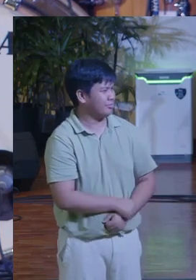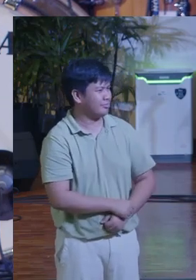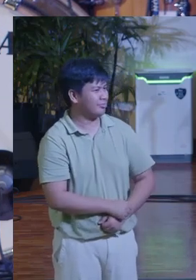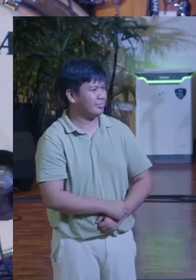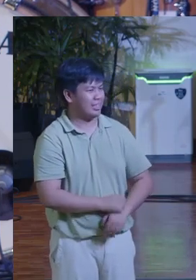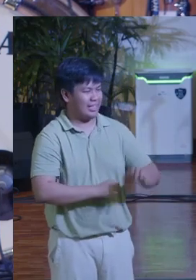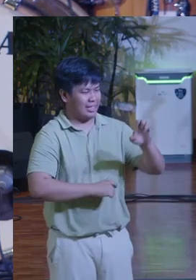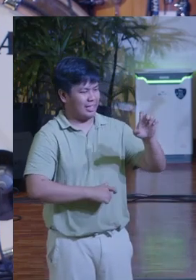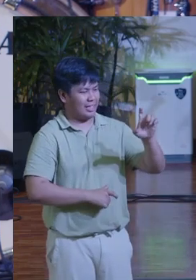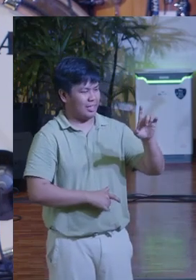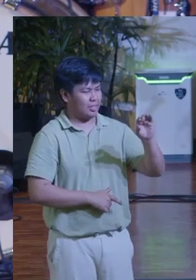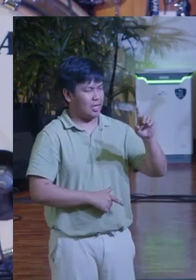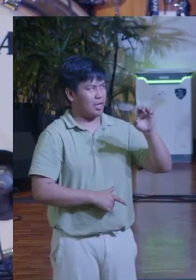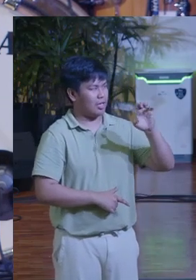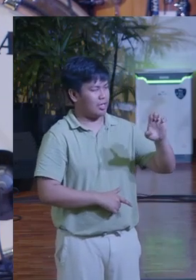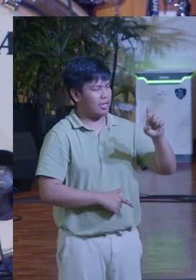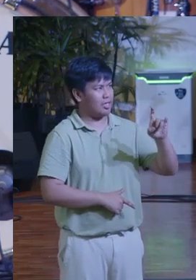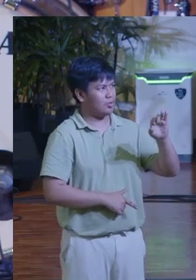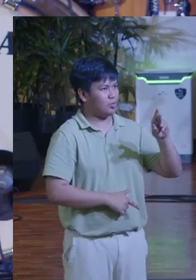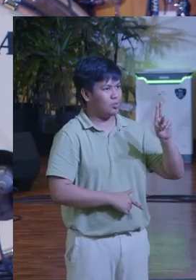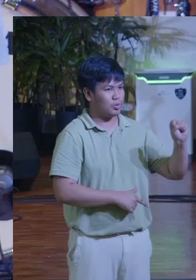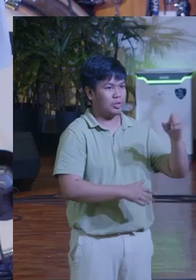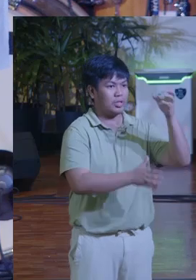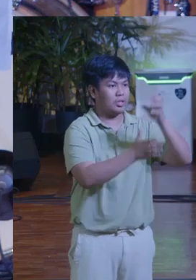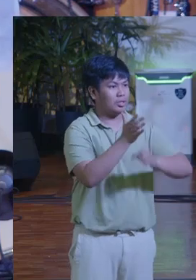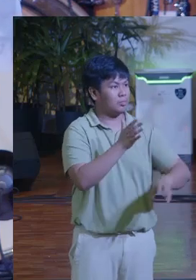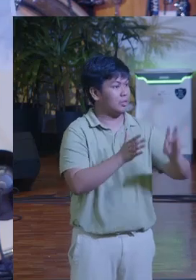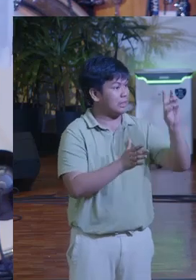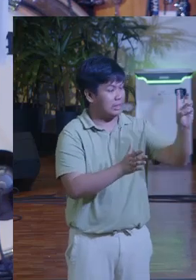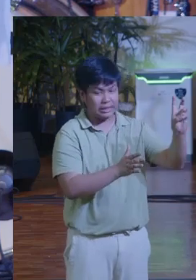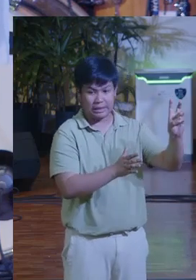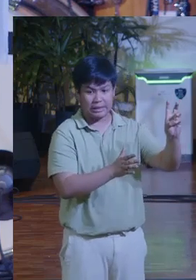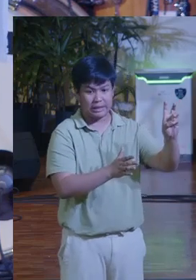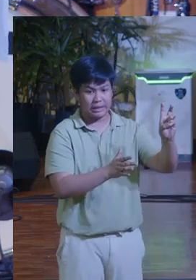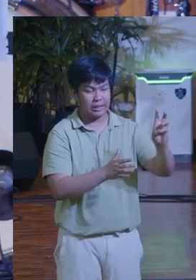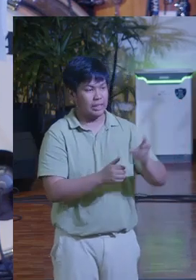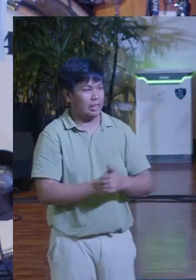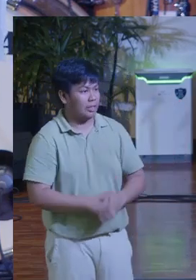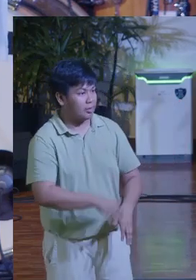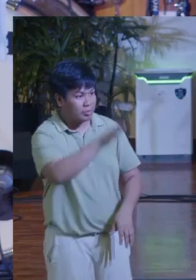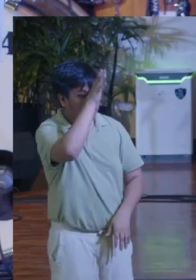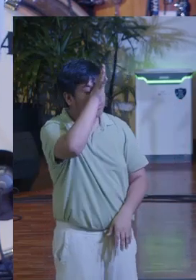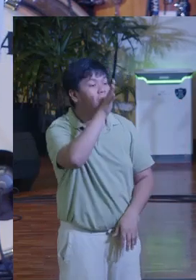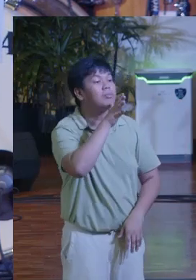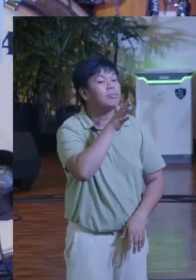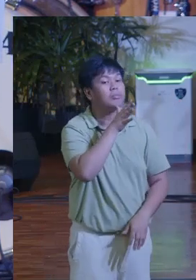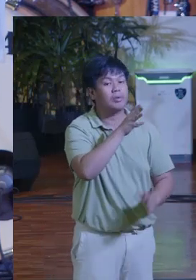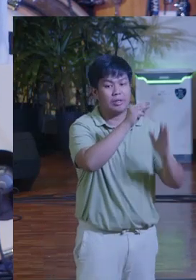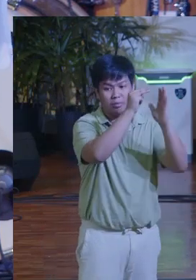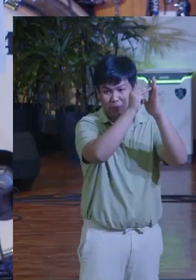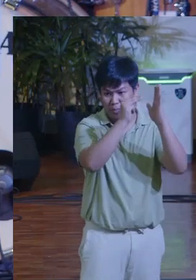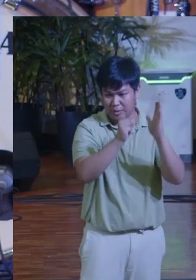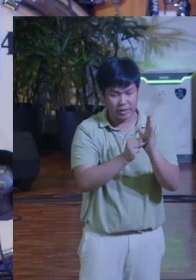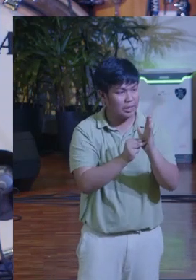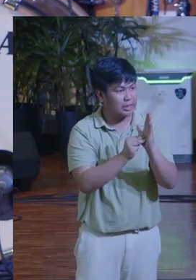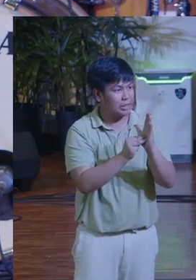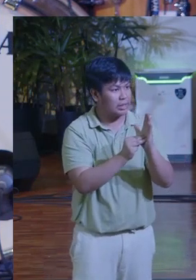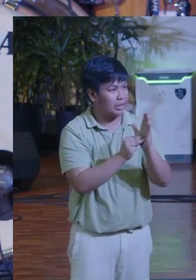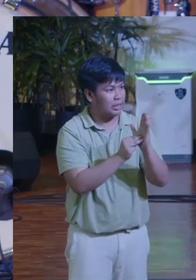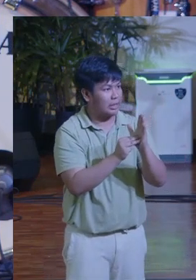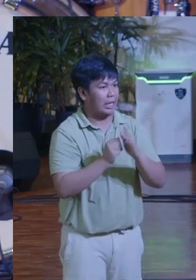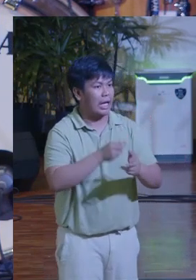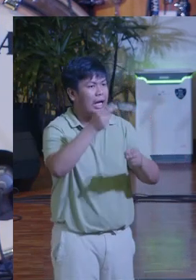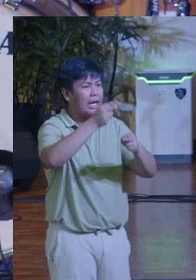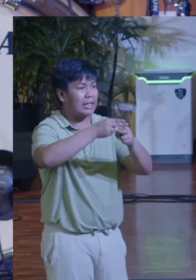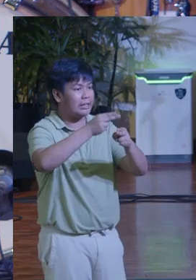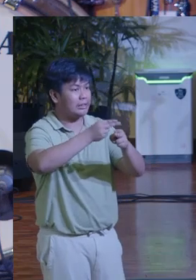Exodus 6:20 na ang mag-asawang ito ay si Amram at si Jochebed. Ang pangalan po